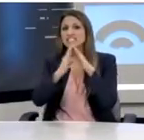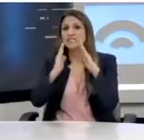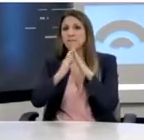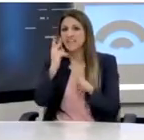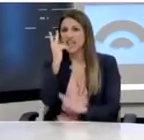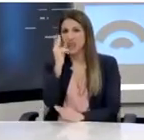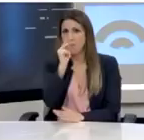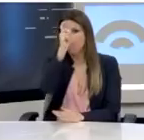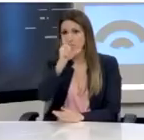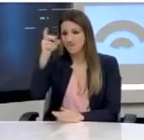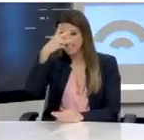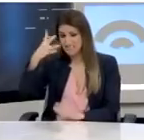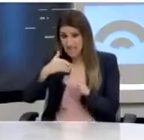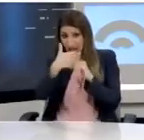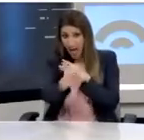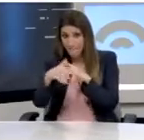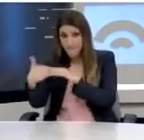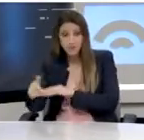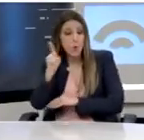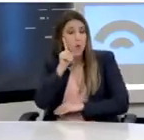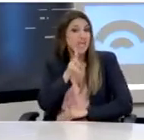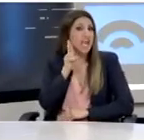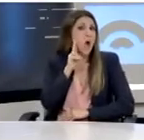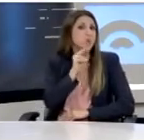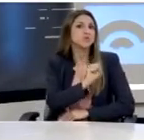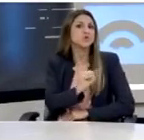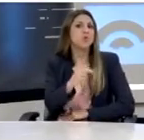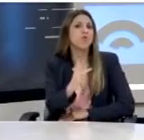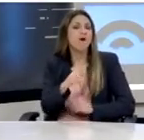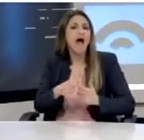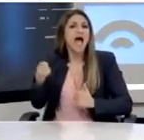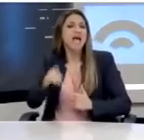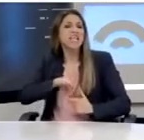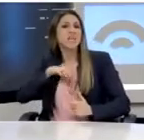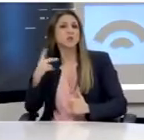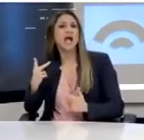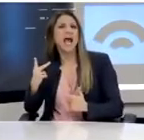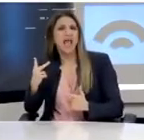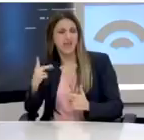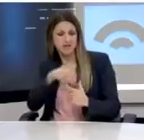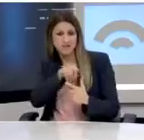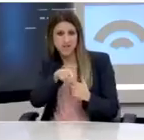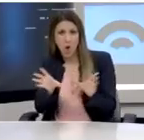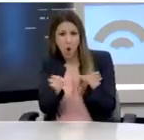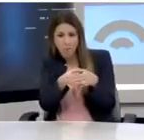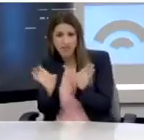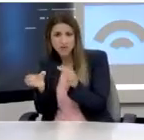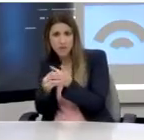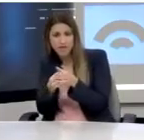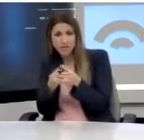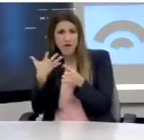βουλευτών του ΣΥΡΙΖΑ, της κυρίας Κουφά και του κυρίου Καραγιαννίδη, ομάδες ακραίων τραμπούκων και